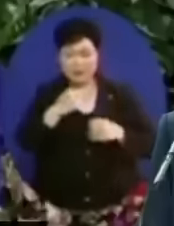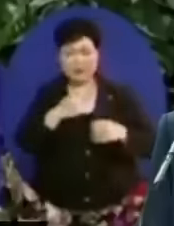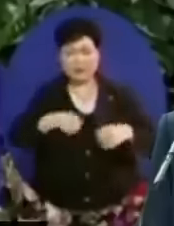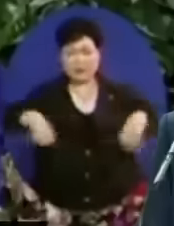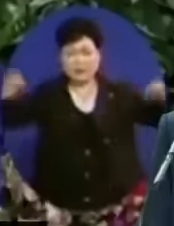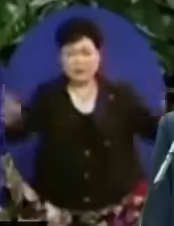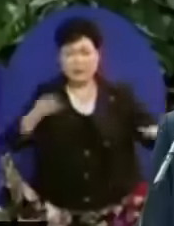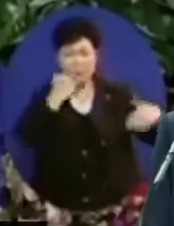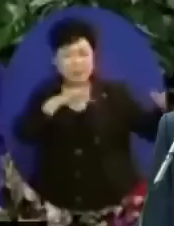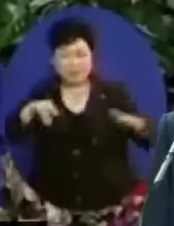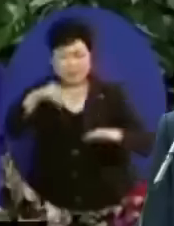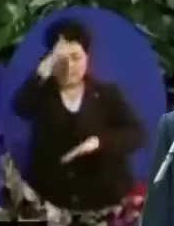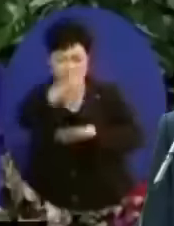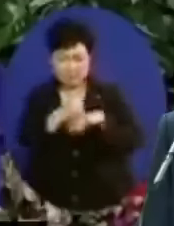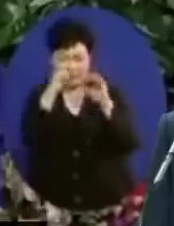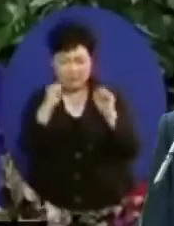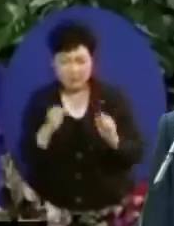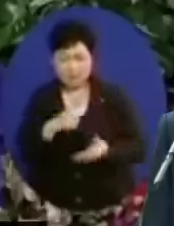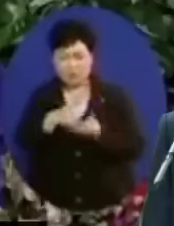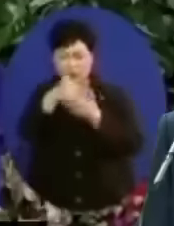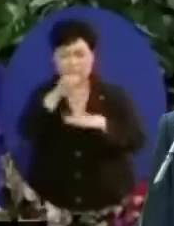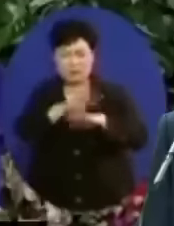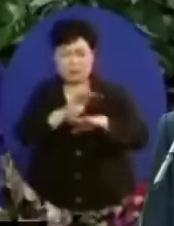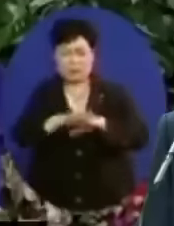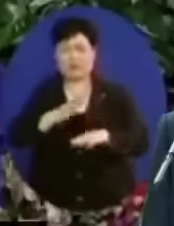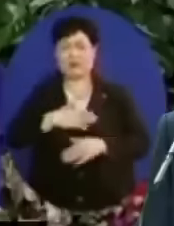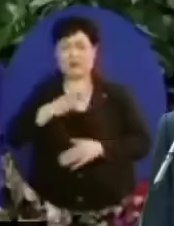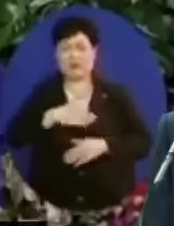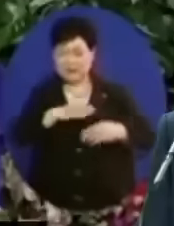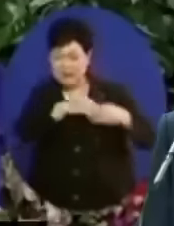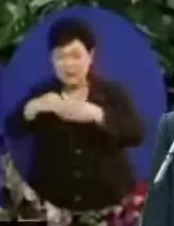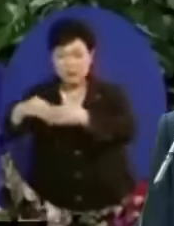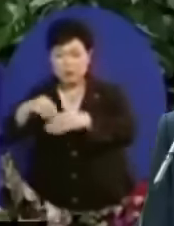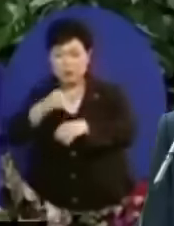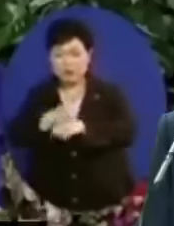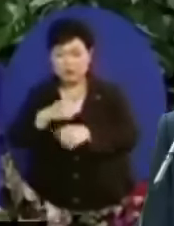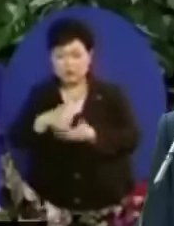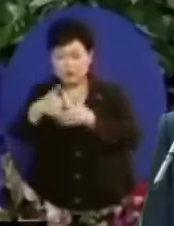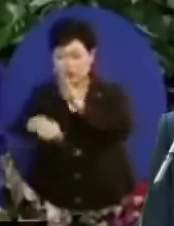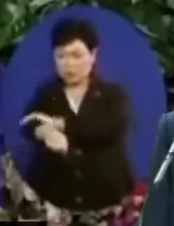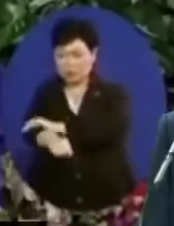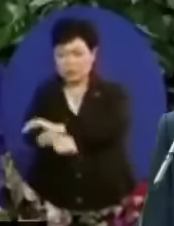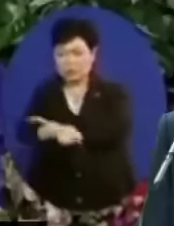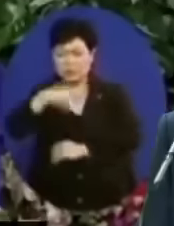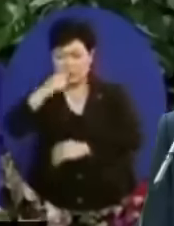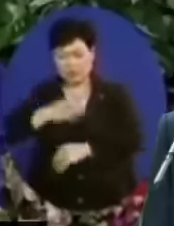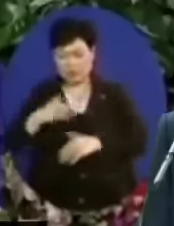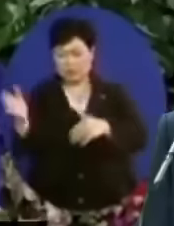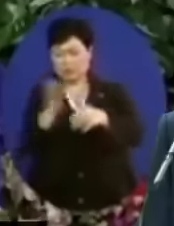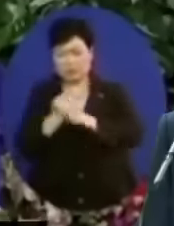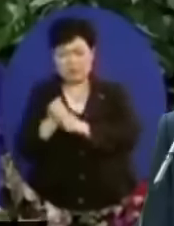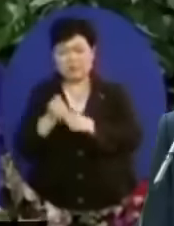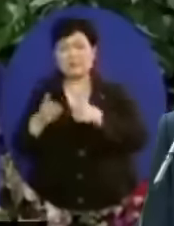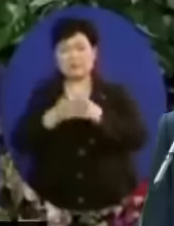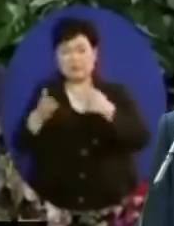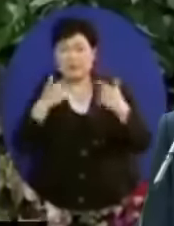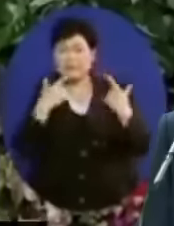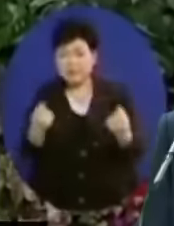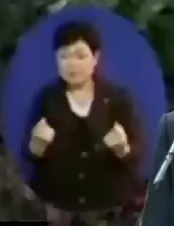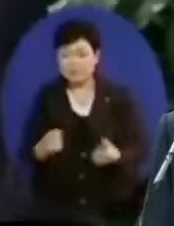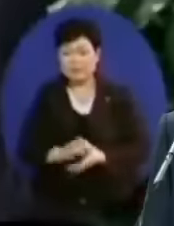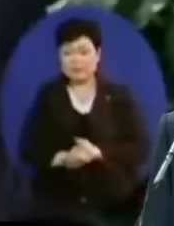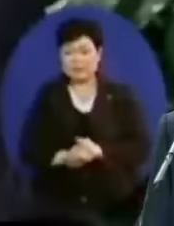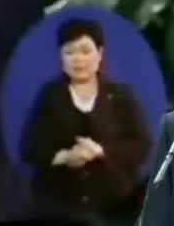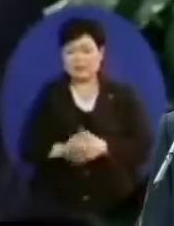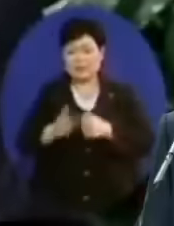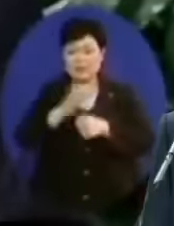가서 거주할지라도 거기서도 주의 손이 나를 인도하시며 주의 오른손이 나를 붙드시리이다.